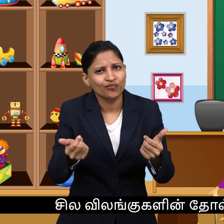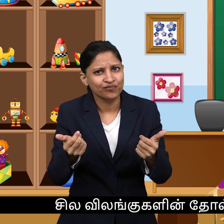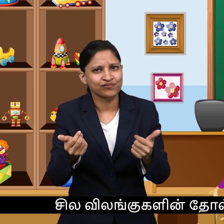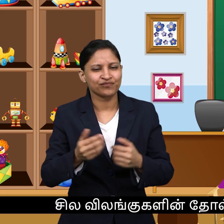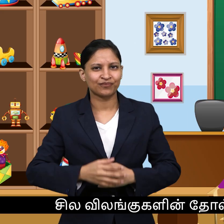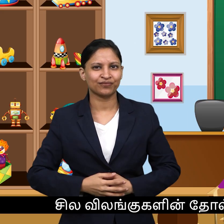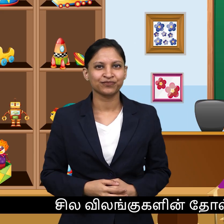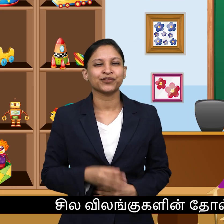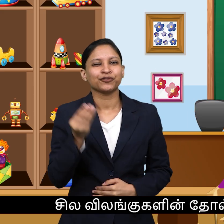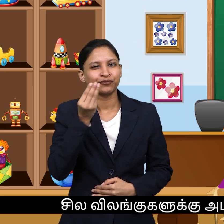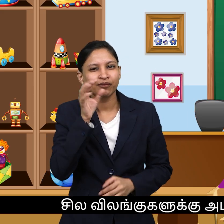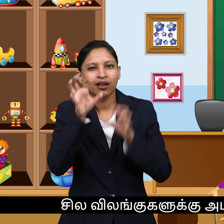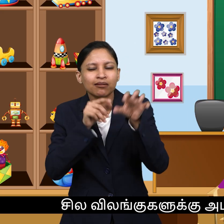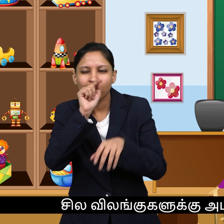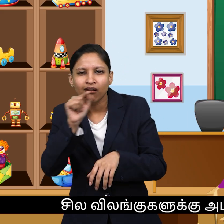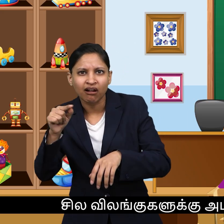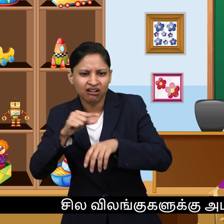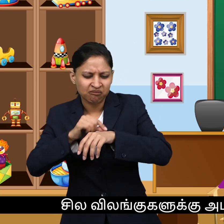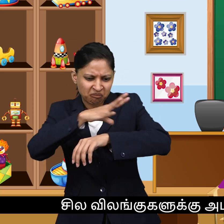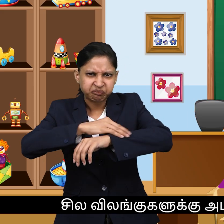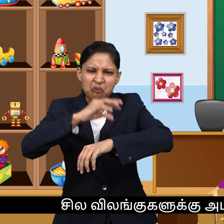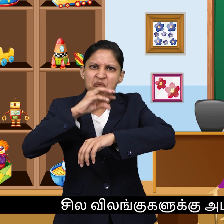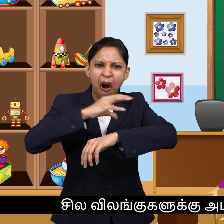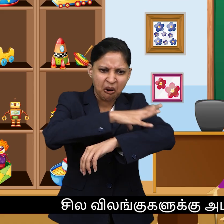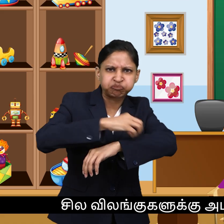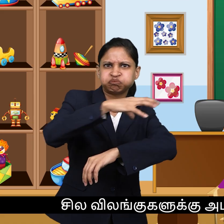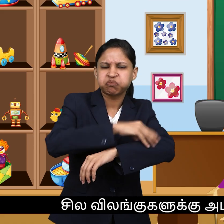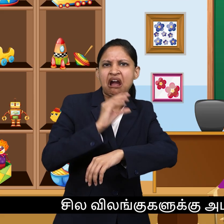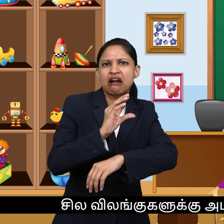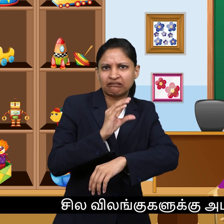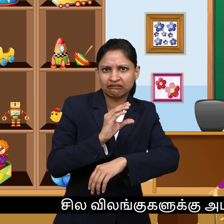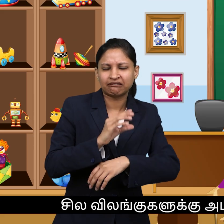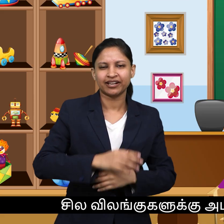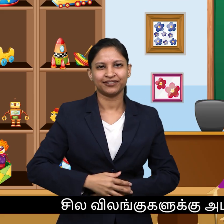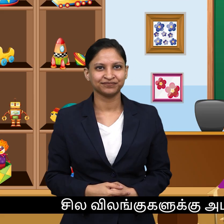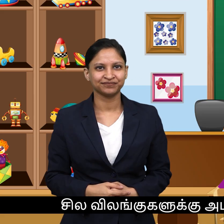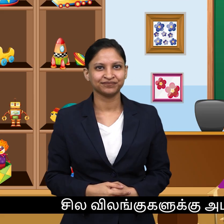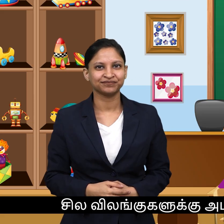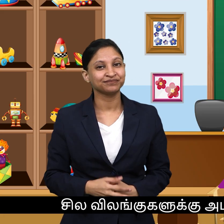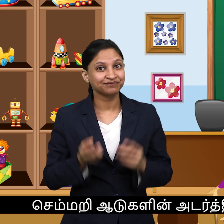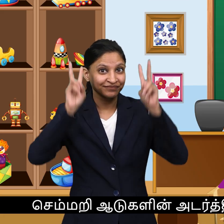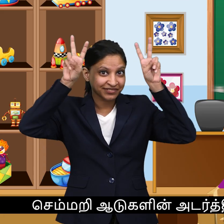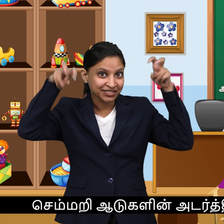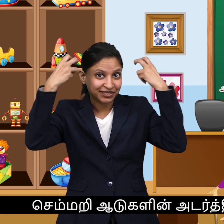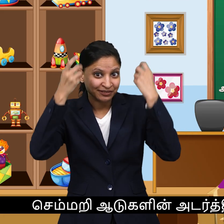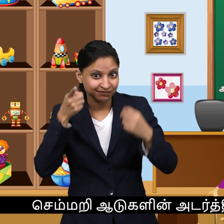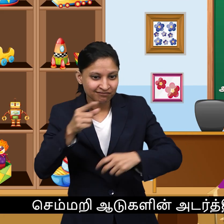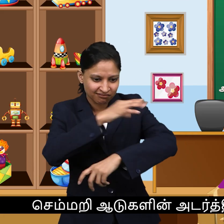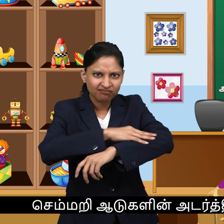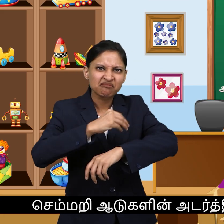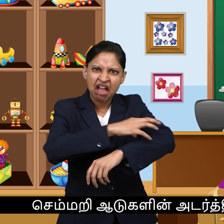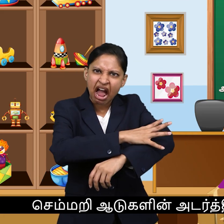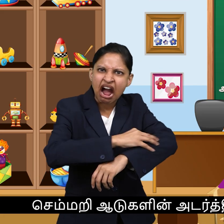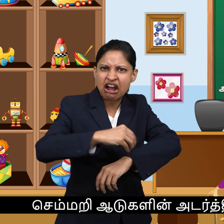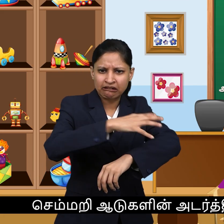மென்மையாக இருக்கும். சில விலங்குகளுக்கு அடர்த்தியான ரோமங்கள் இருக்கும். செம்மறி